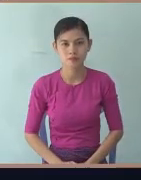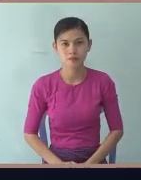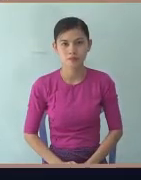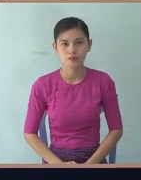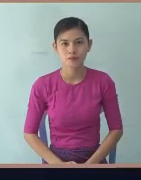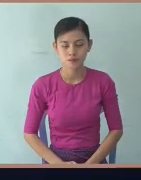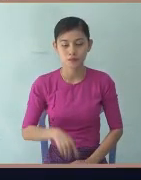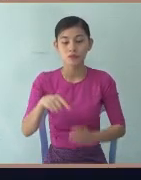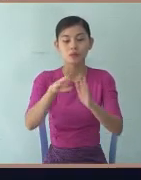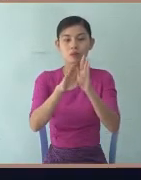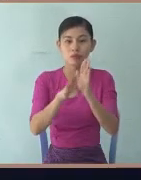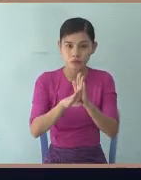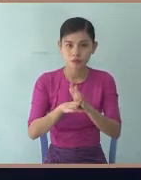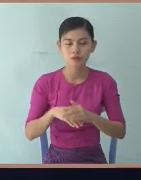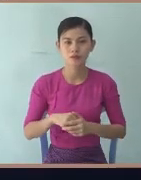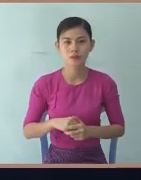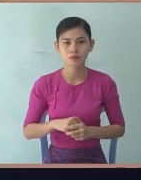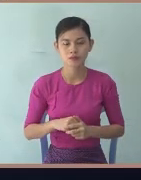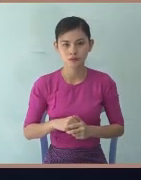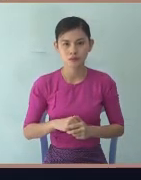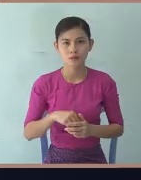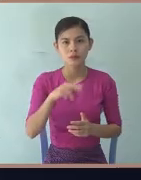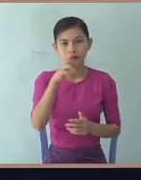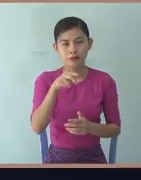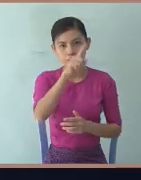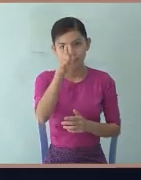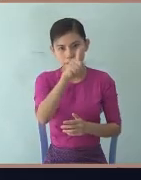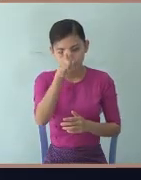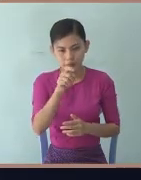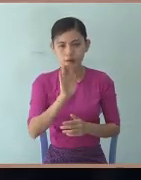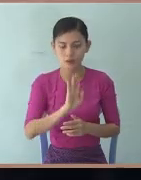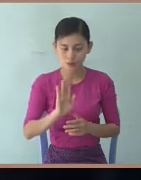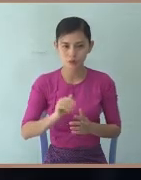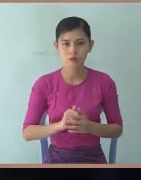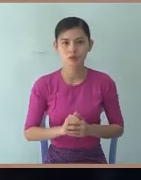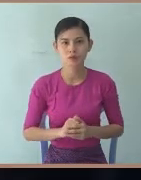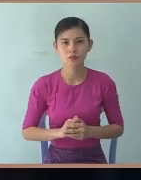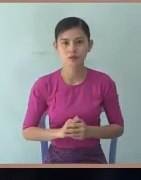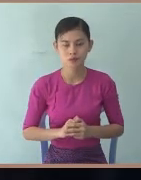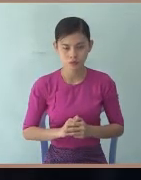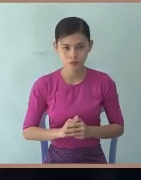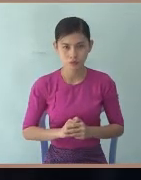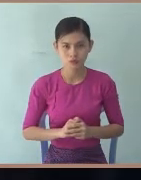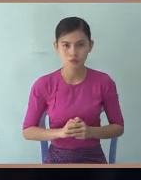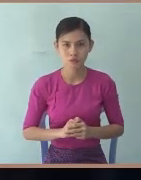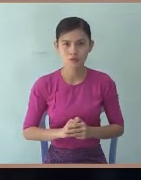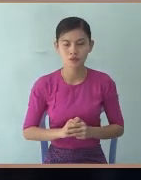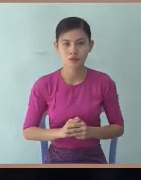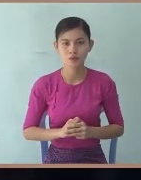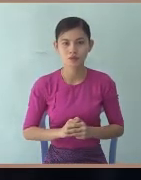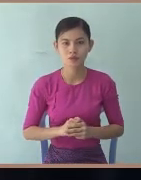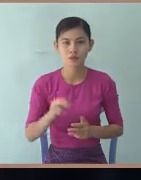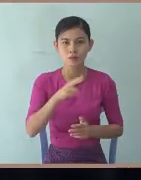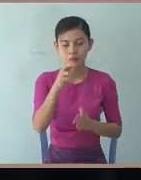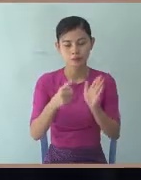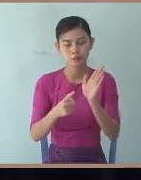来些。 OK， 把就把路，第一次是马索罗些，他地皮油呢，就点也有他的美国买的，对